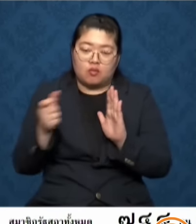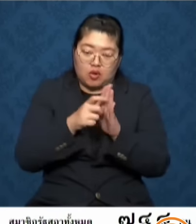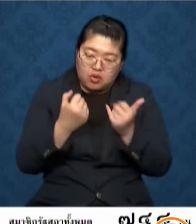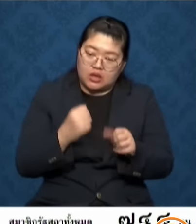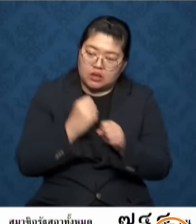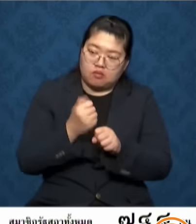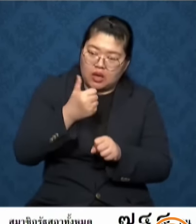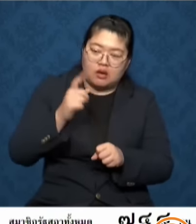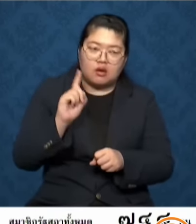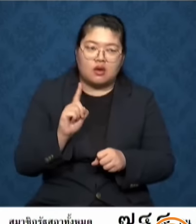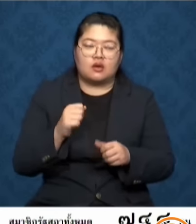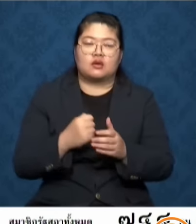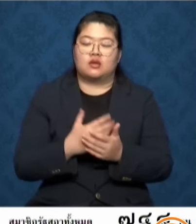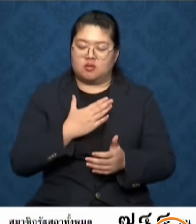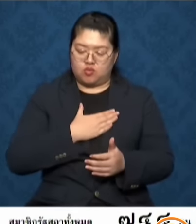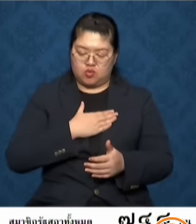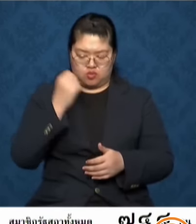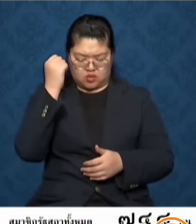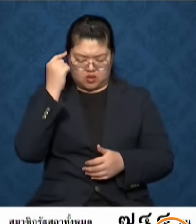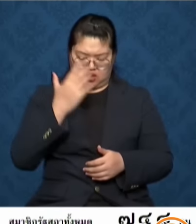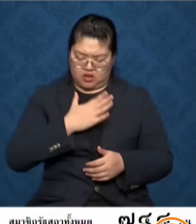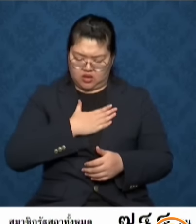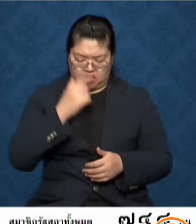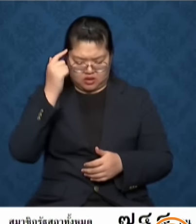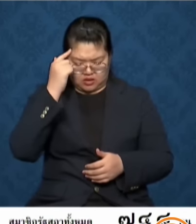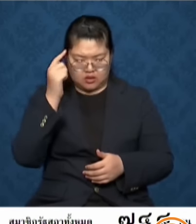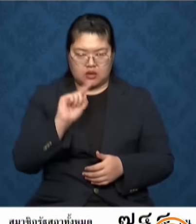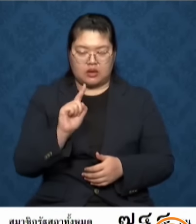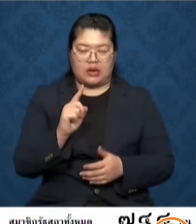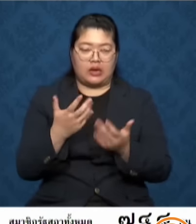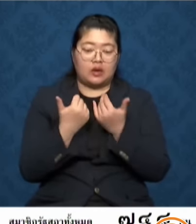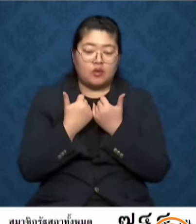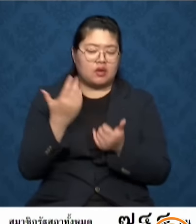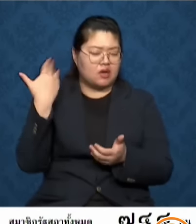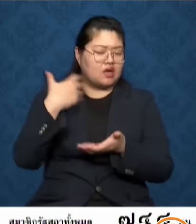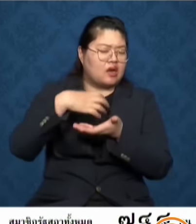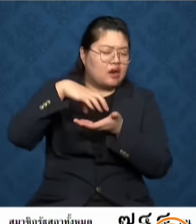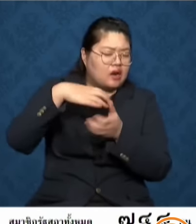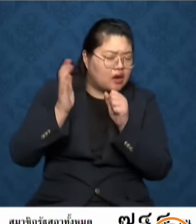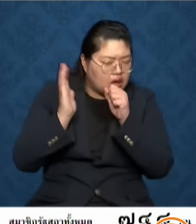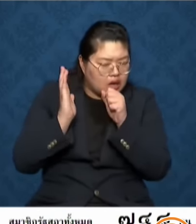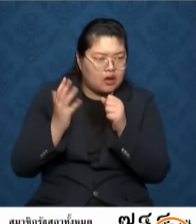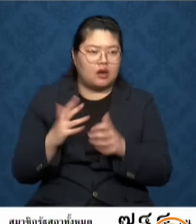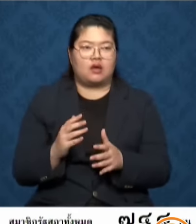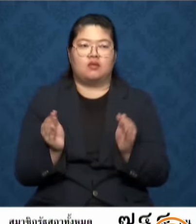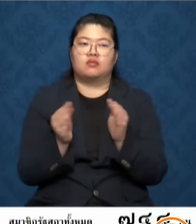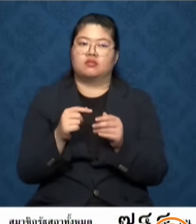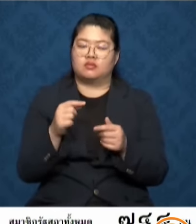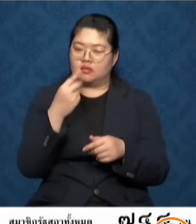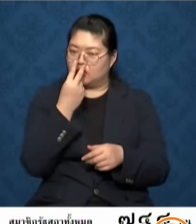ซึงหากจะยุตตามข้มูลลเหตุผลที่ผมได้แดงกัท่ประทานเมื่สัครู่มีต